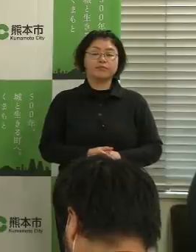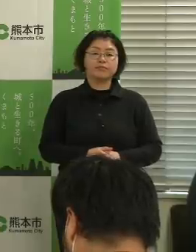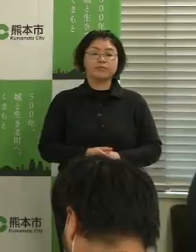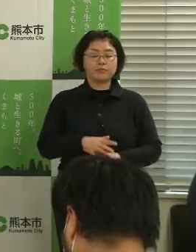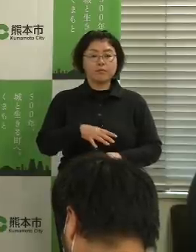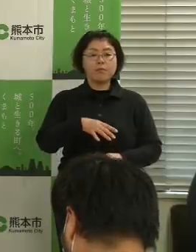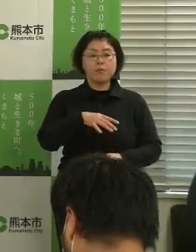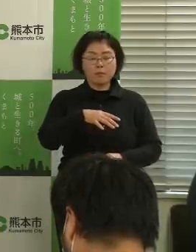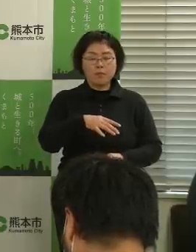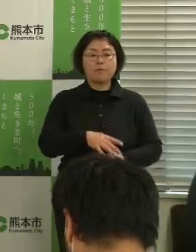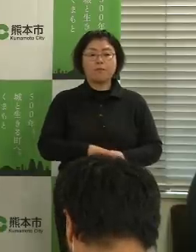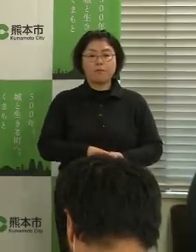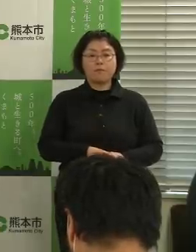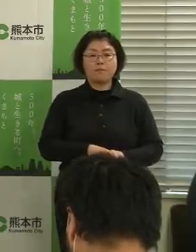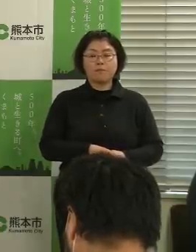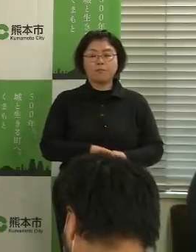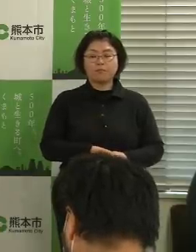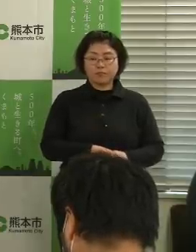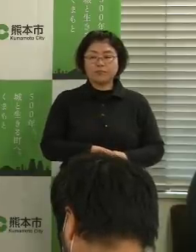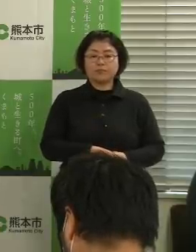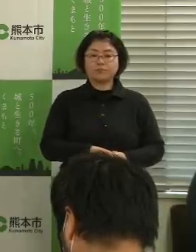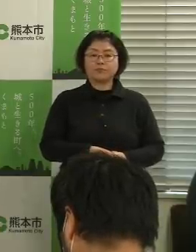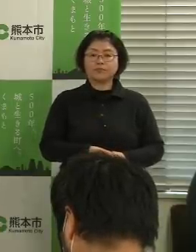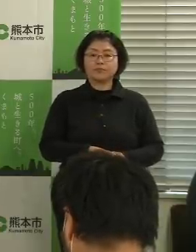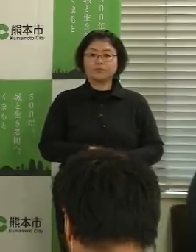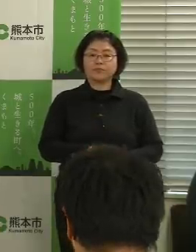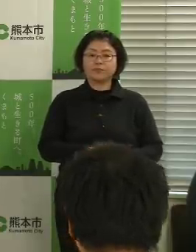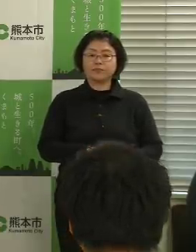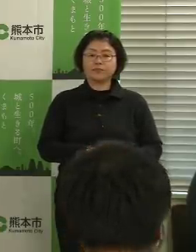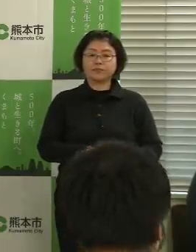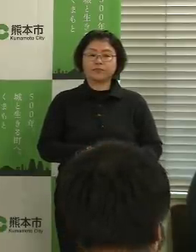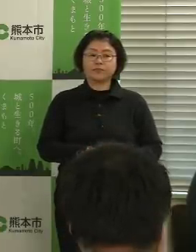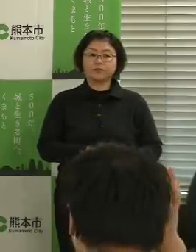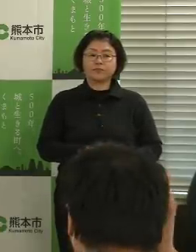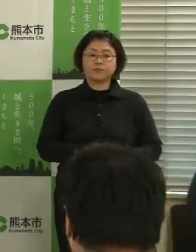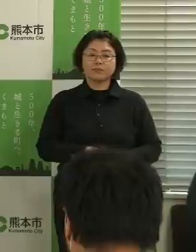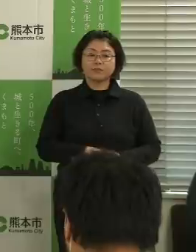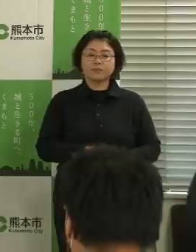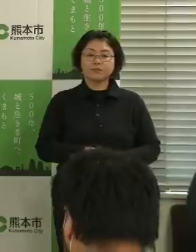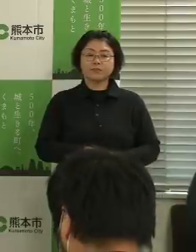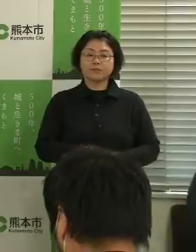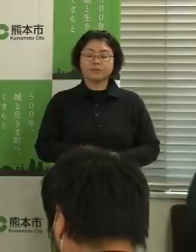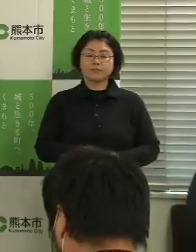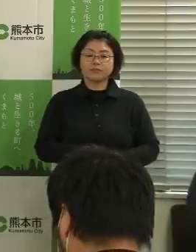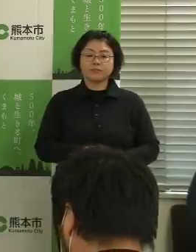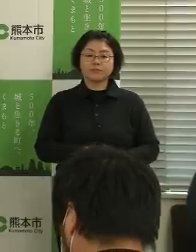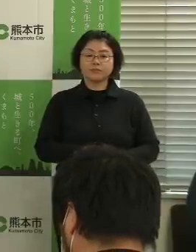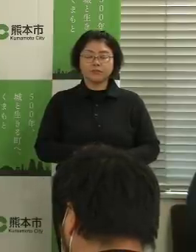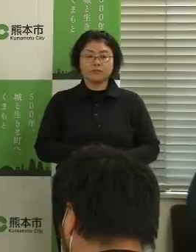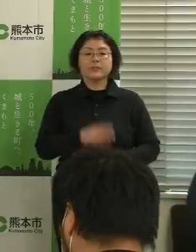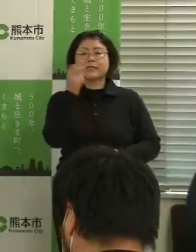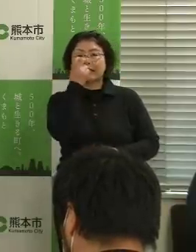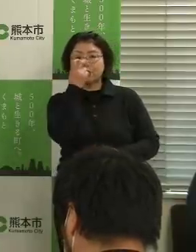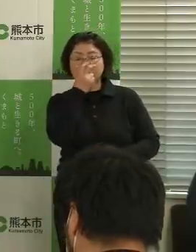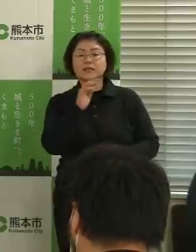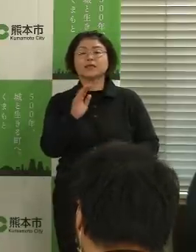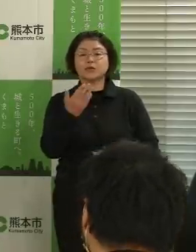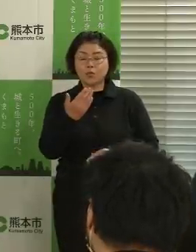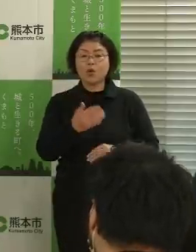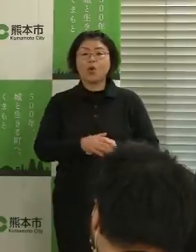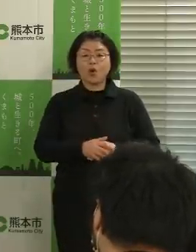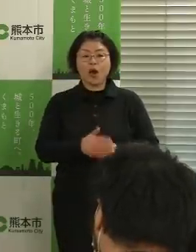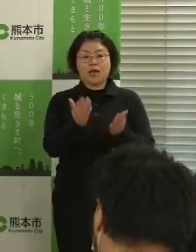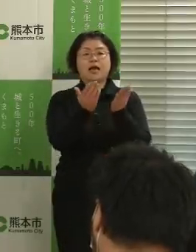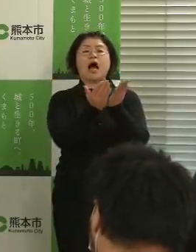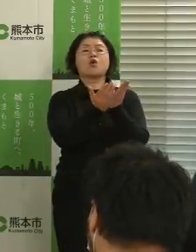まずは先決を打たせていただくということです。はい、はい、どうぞ。 確認なんですが、まあ、学